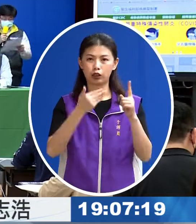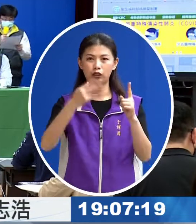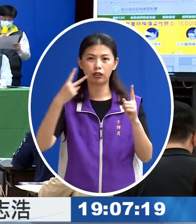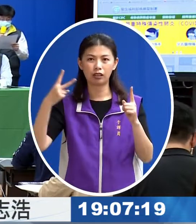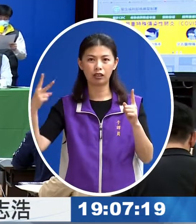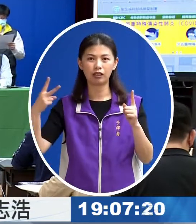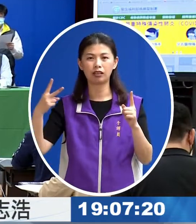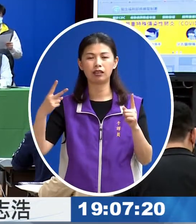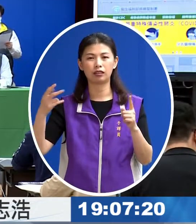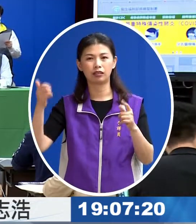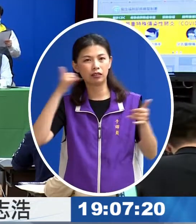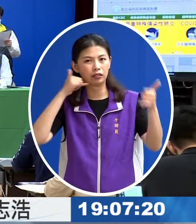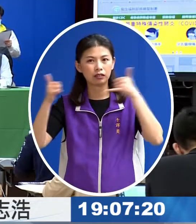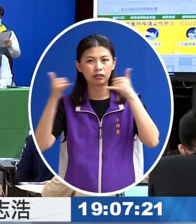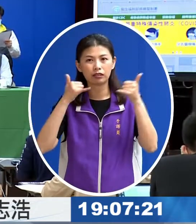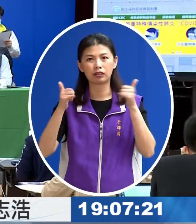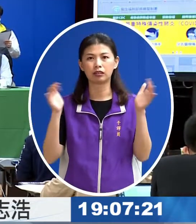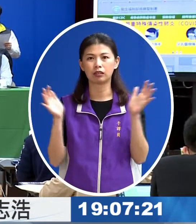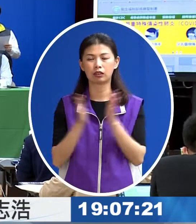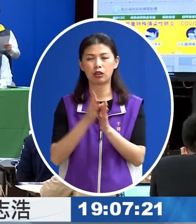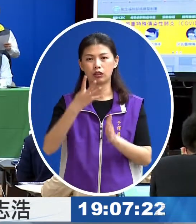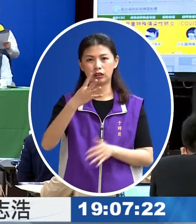昨天的哈，整个进线数总共